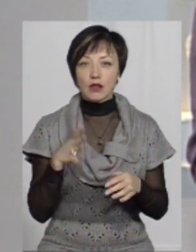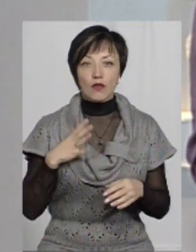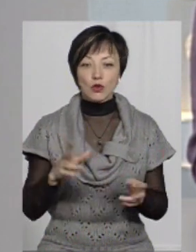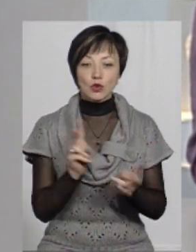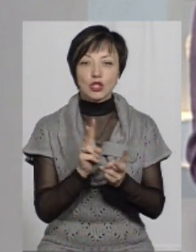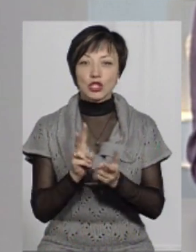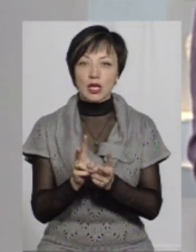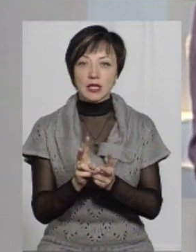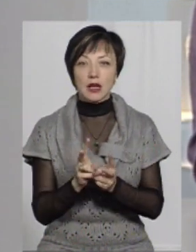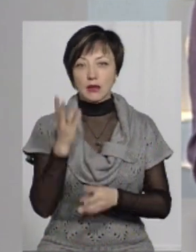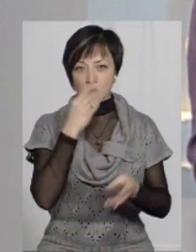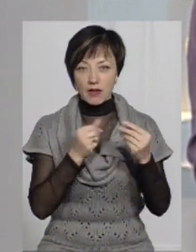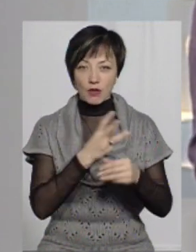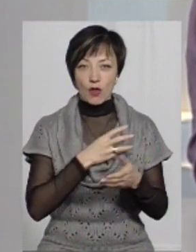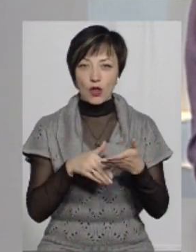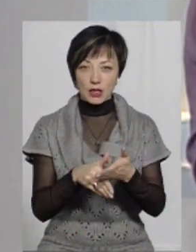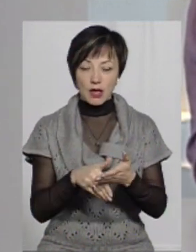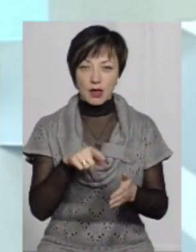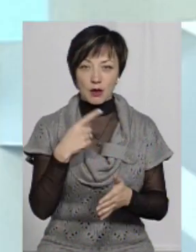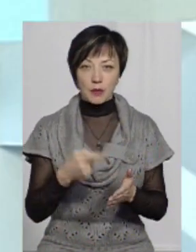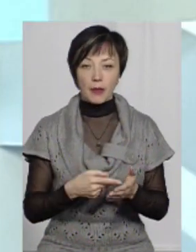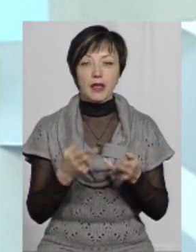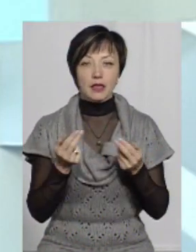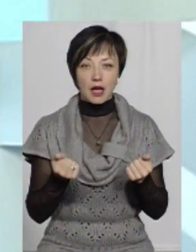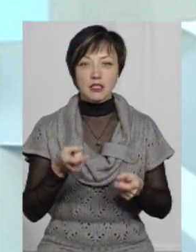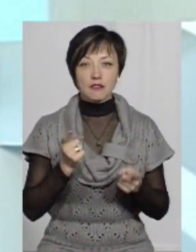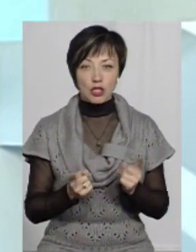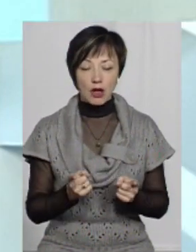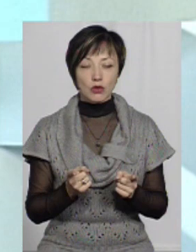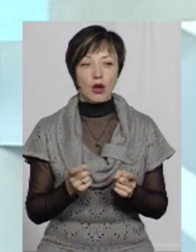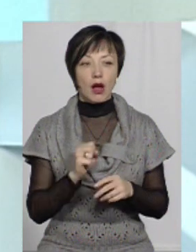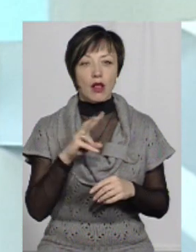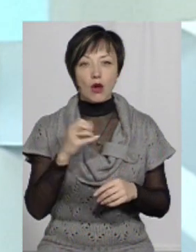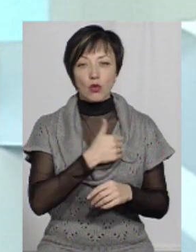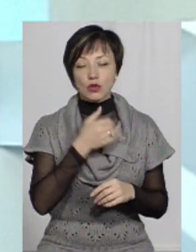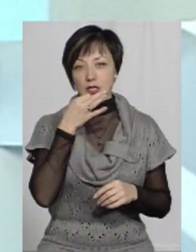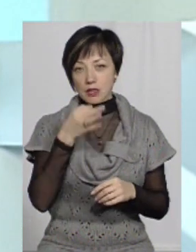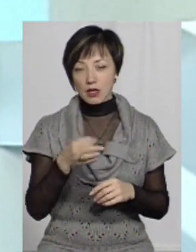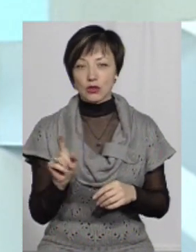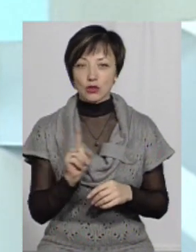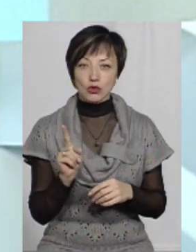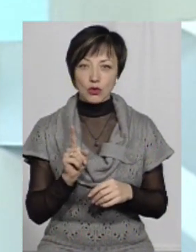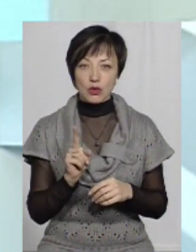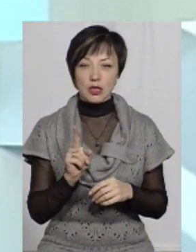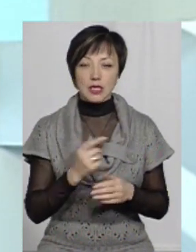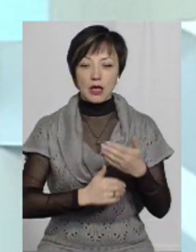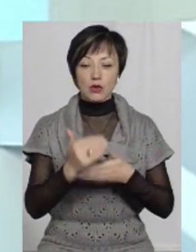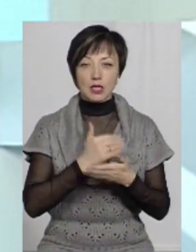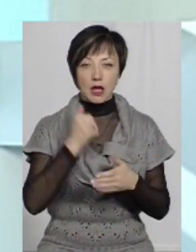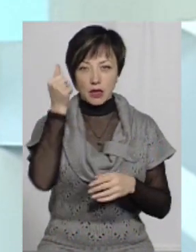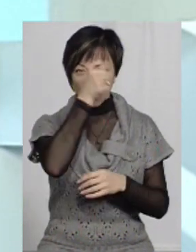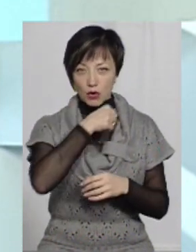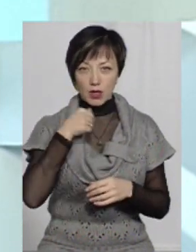їм зустрічатися із псевдоволонтерами, які роблять щось подібне? Так, звичайно. Угу. Але я хочу сказати, що за останні